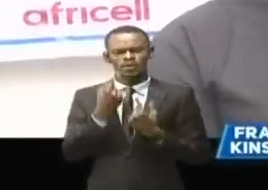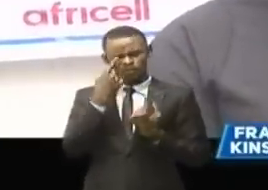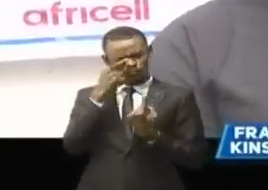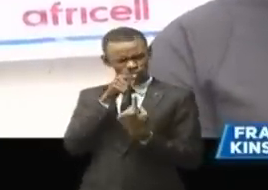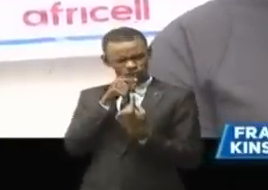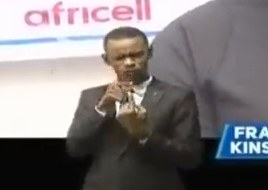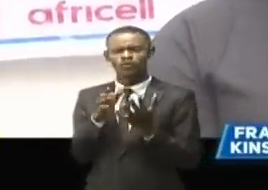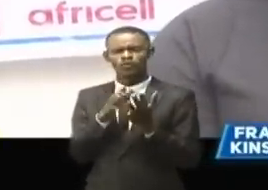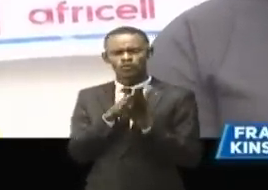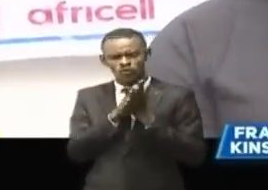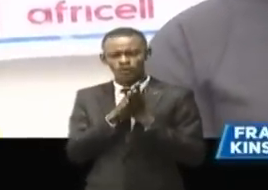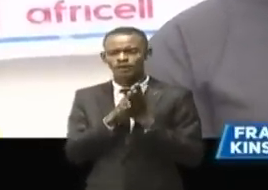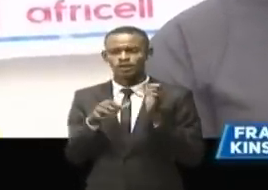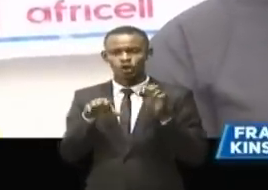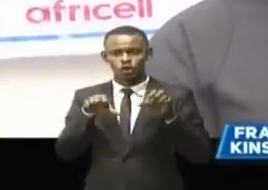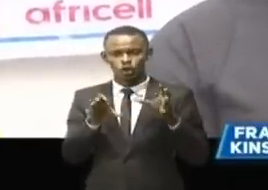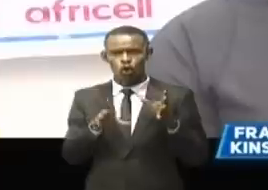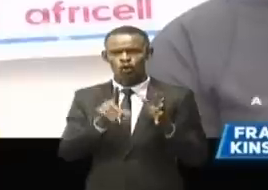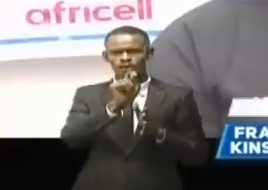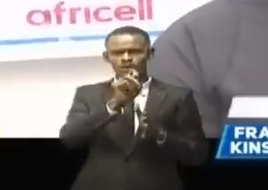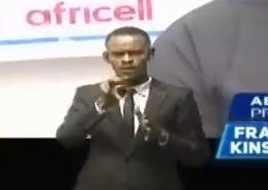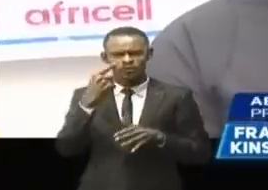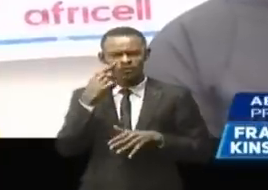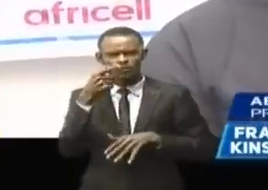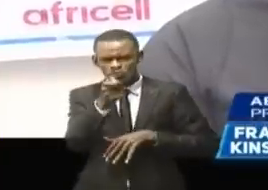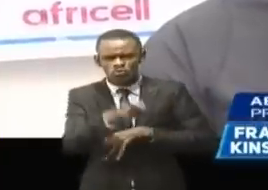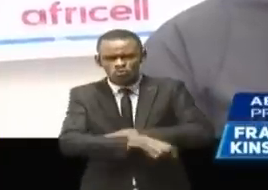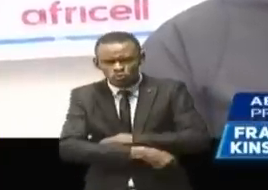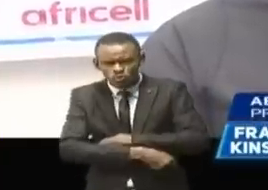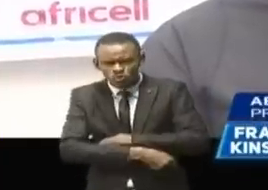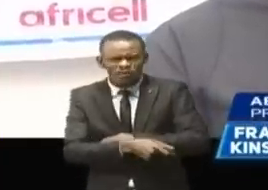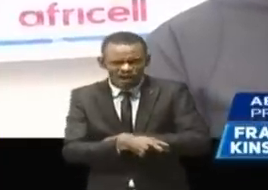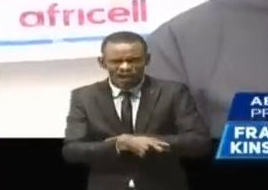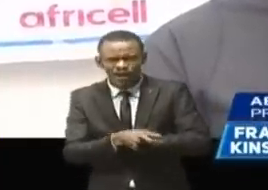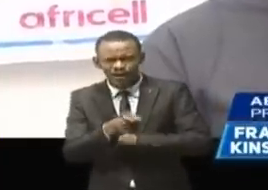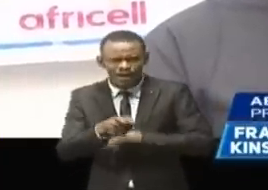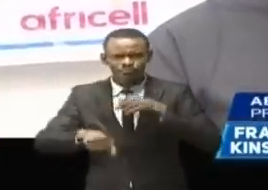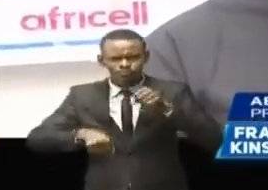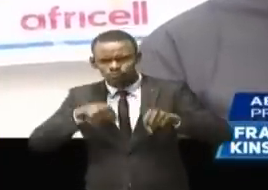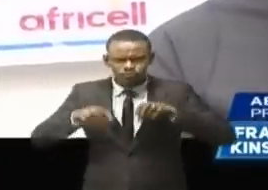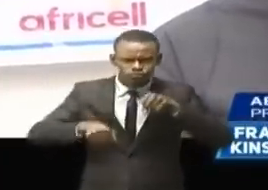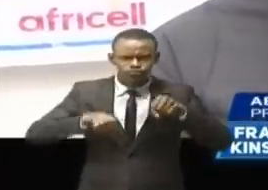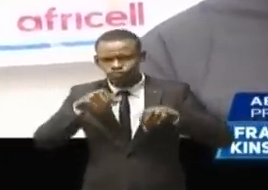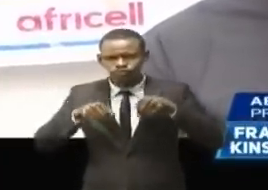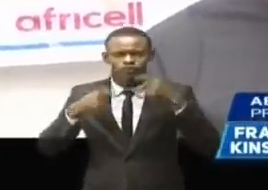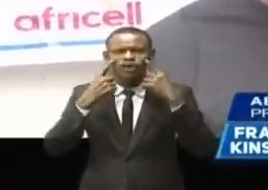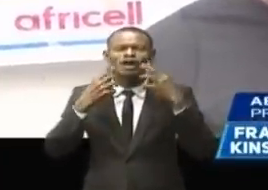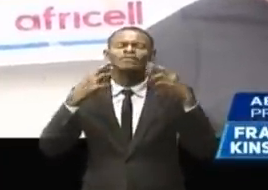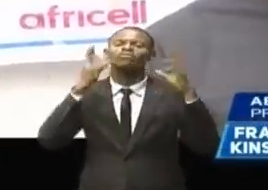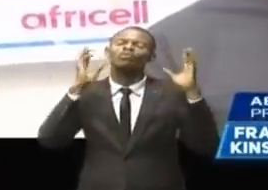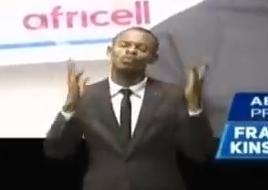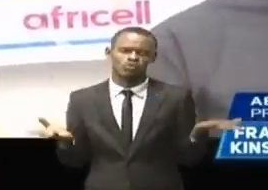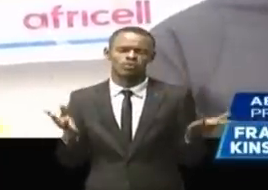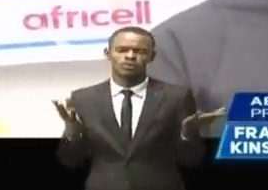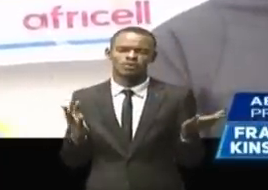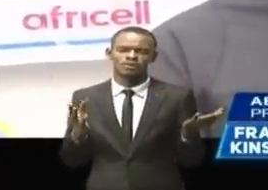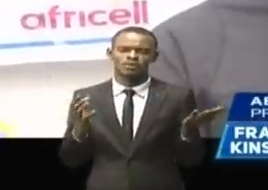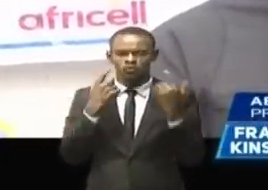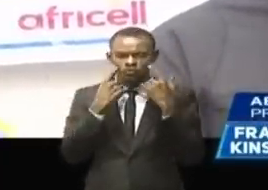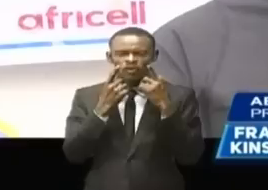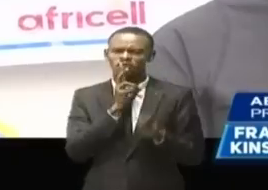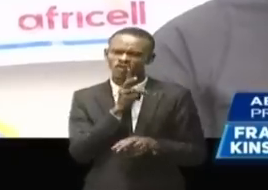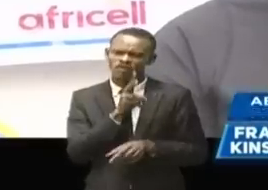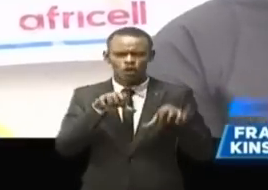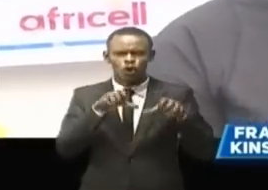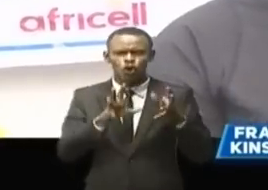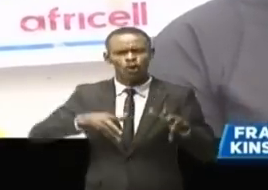poste téléviseur se disent voilà, j'ai devant moi l'équipe de cyclisme de la RDC, ce sont les meilleurs coureurs qui sont là, ce n'est pas du